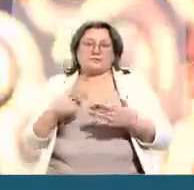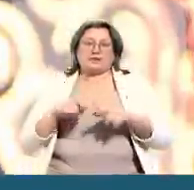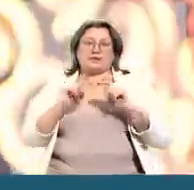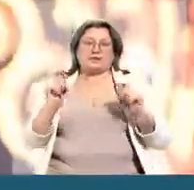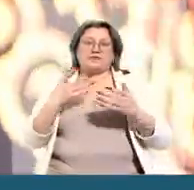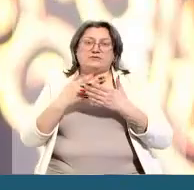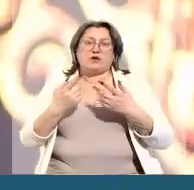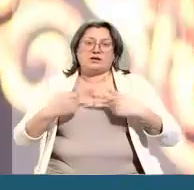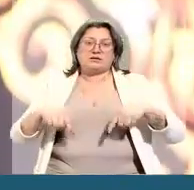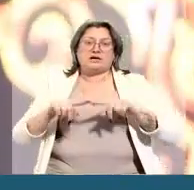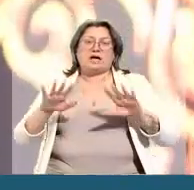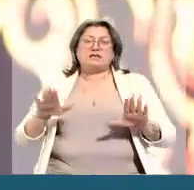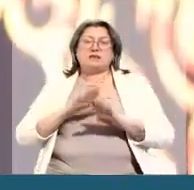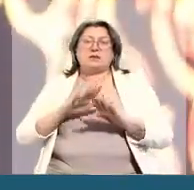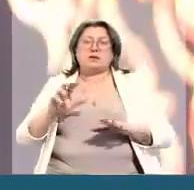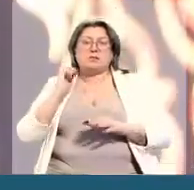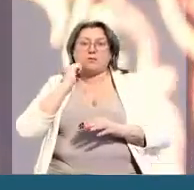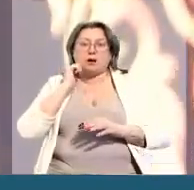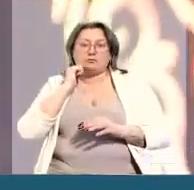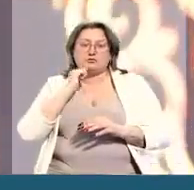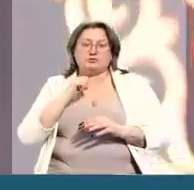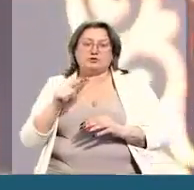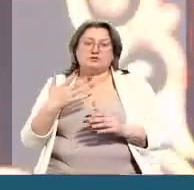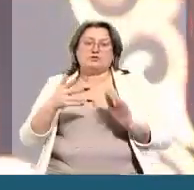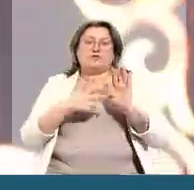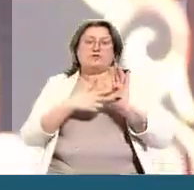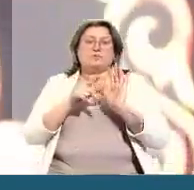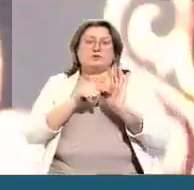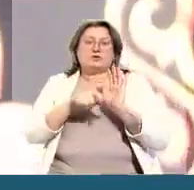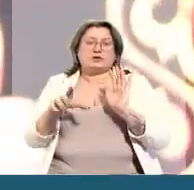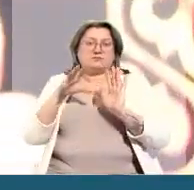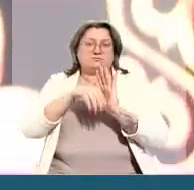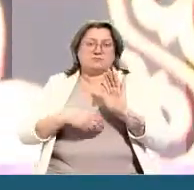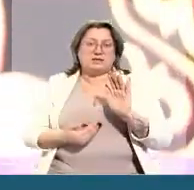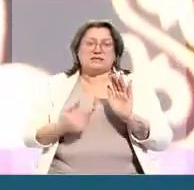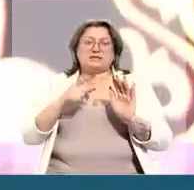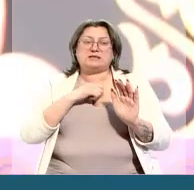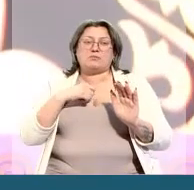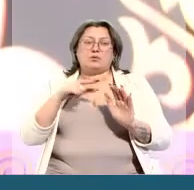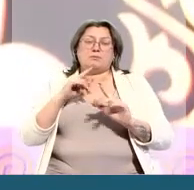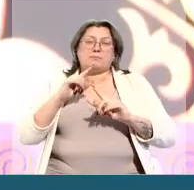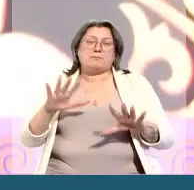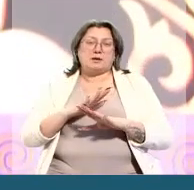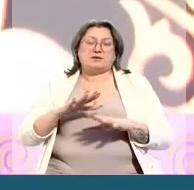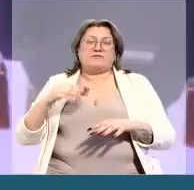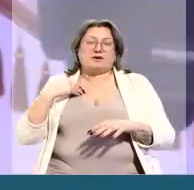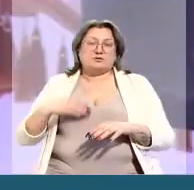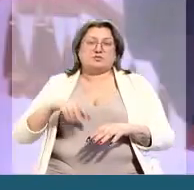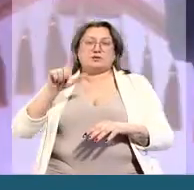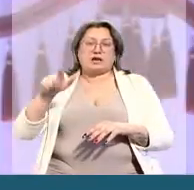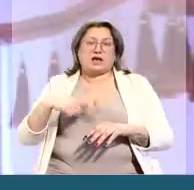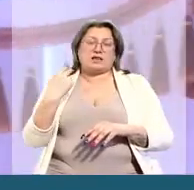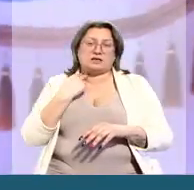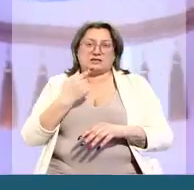әжелер ансамблін ашқан. Құрамында бүгінде 8 зейнеткер өнер көрсетеді. Ал Сәкен өзі француз, итальян және